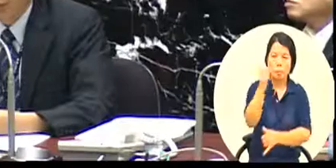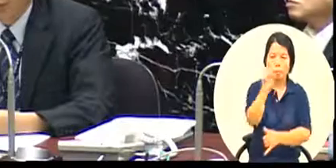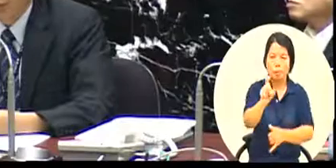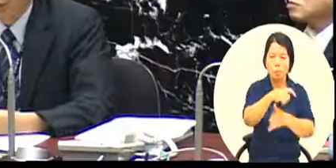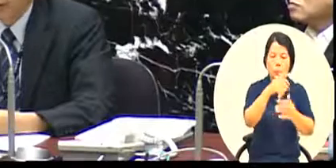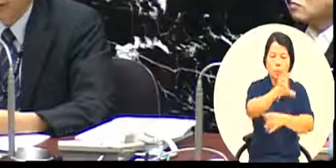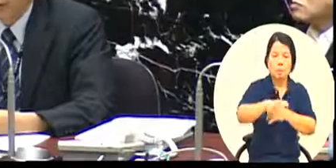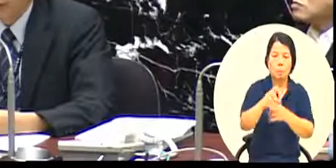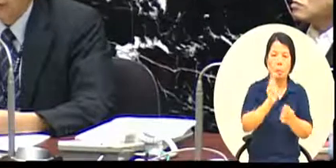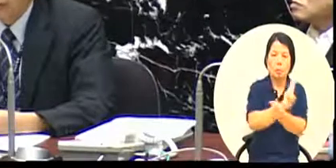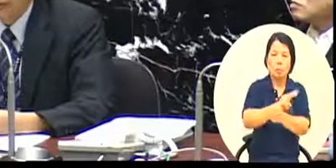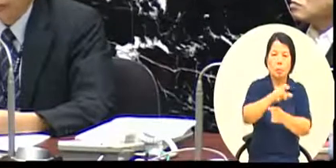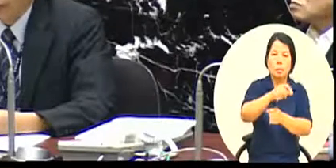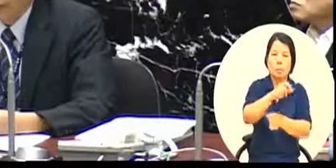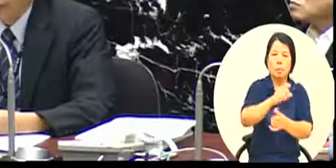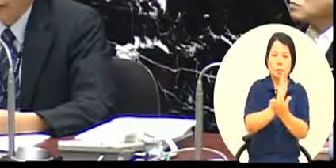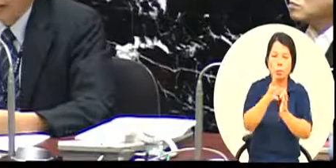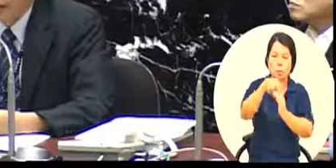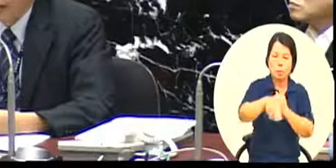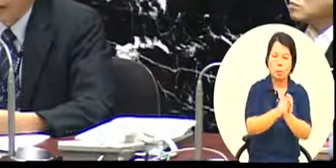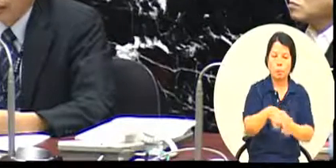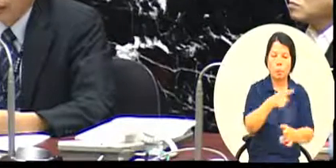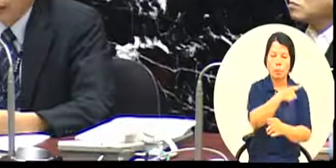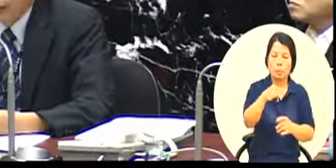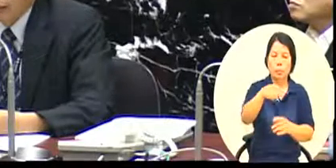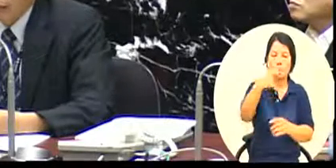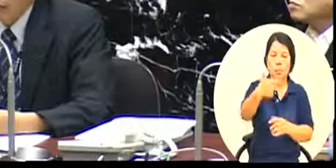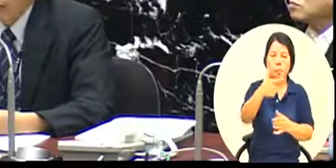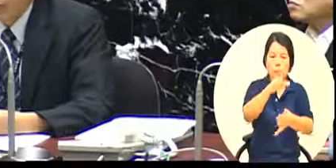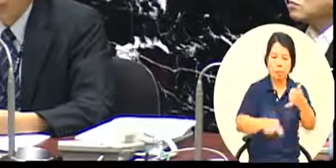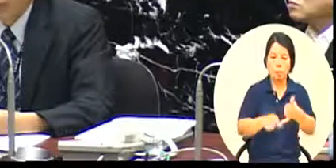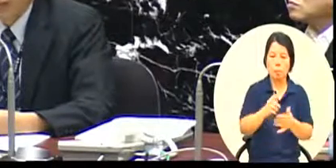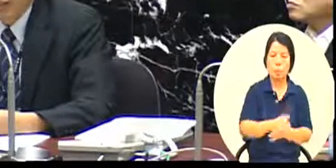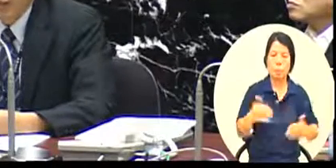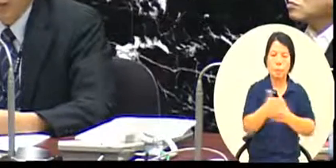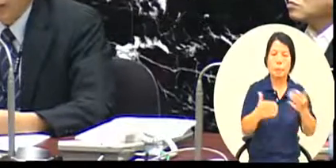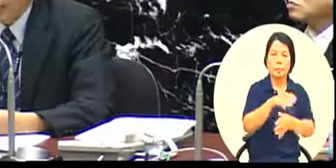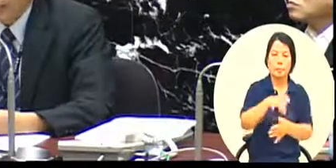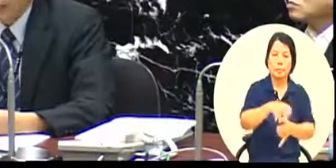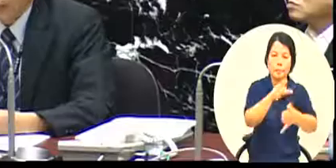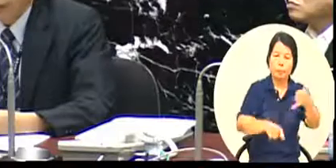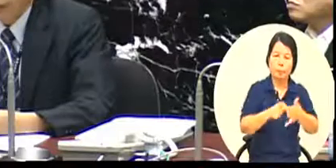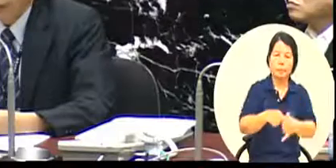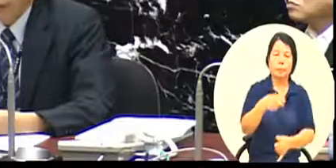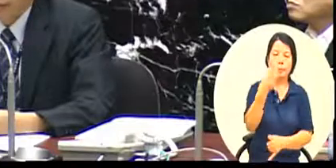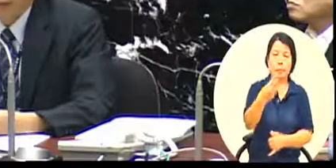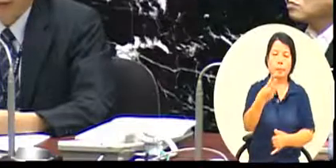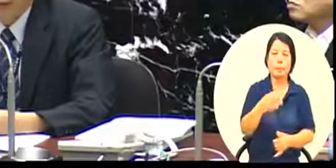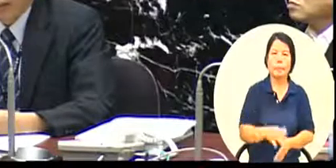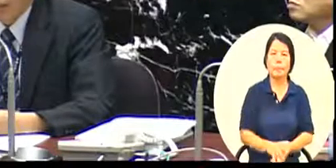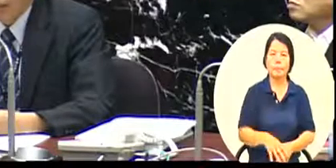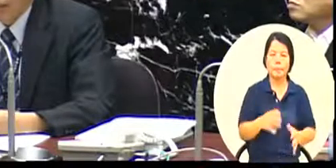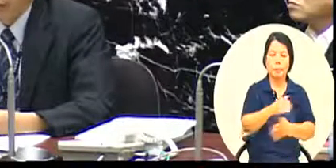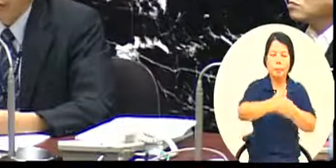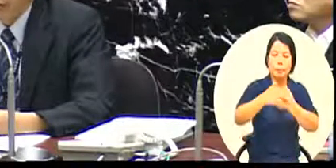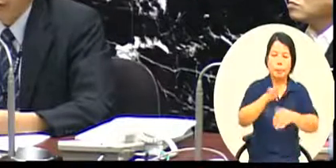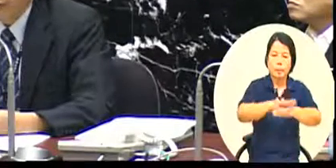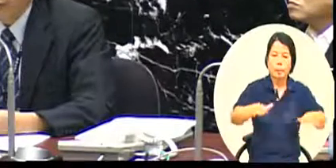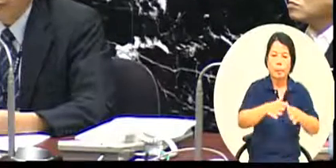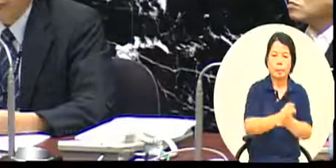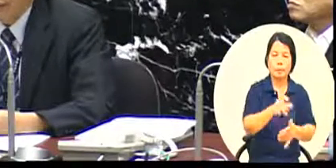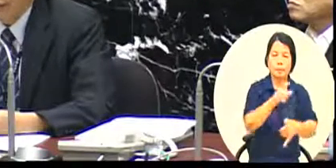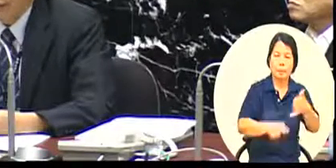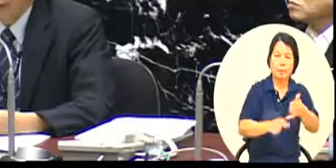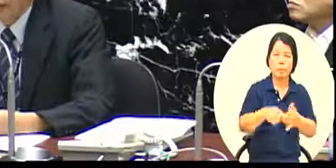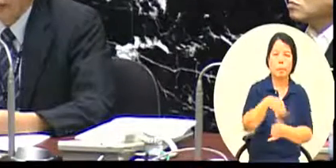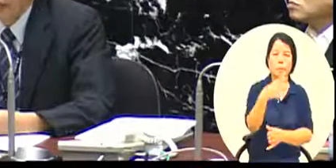林类编号1-6有6案，交通类编号1-3有3案，保安类编号